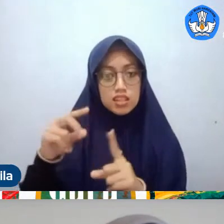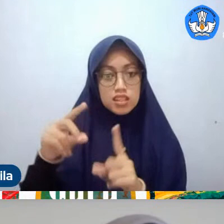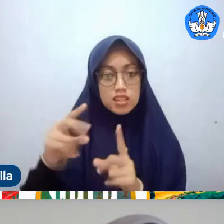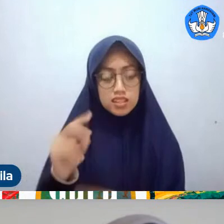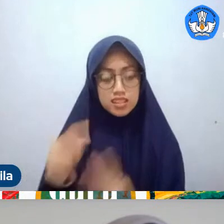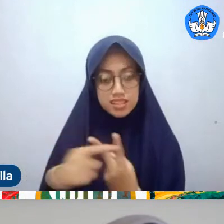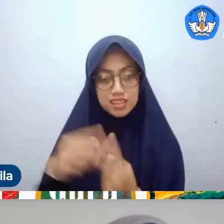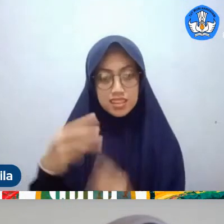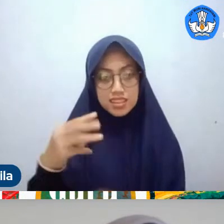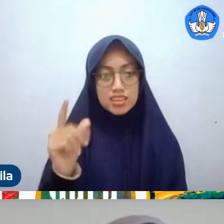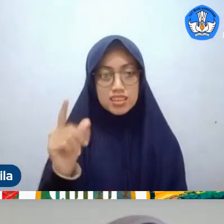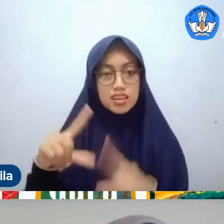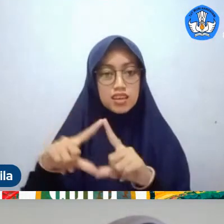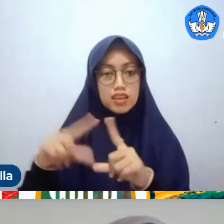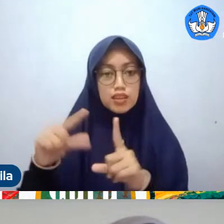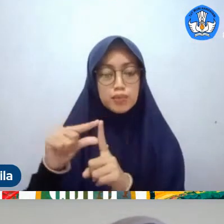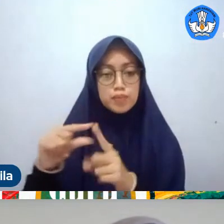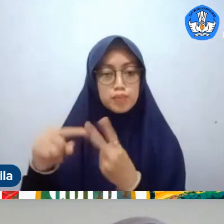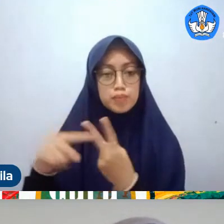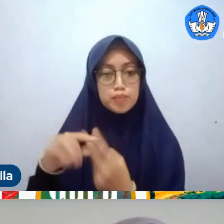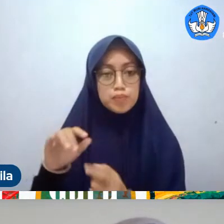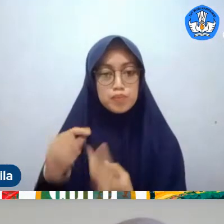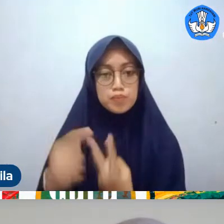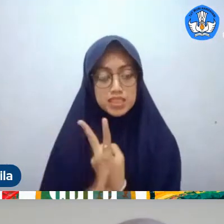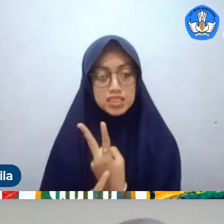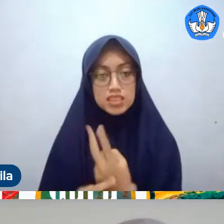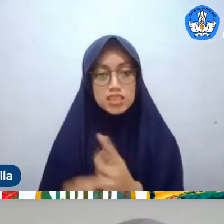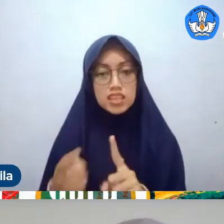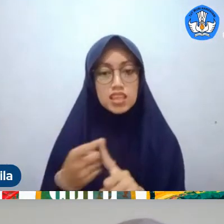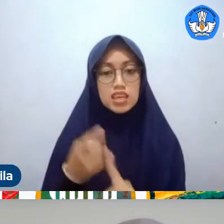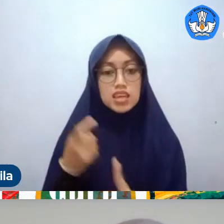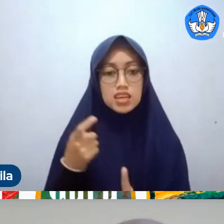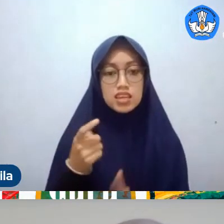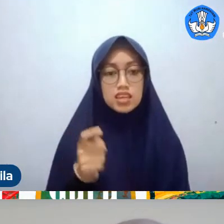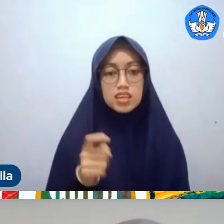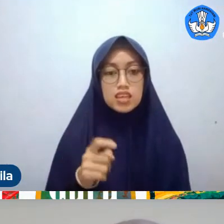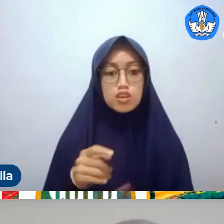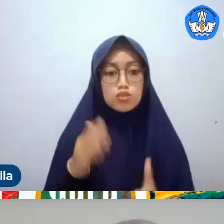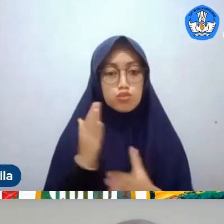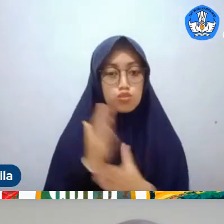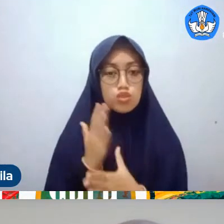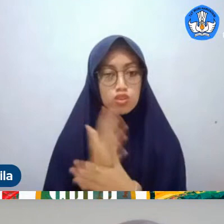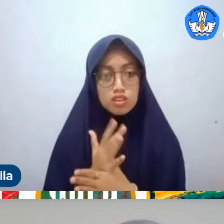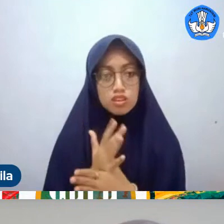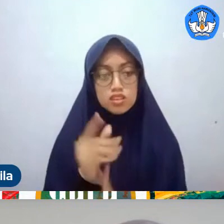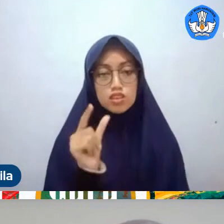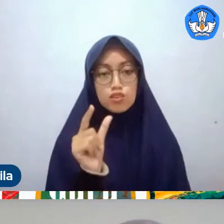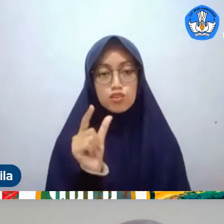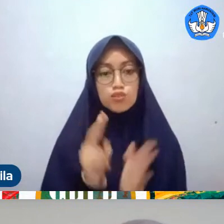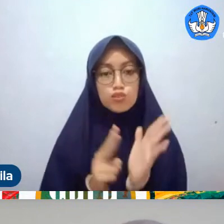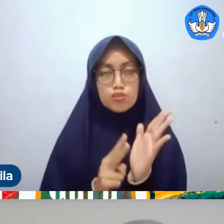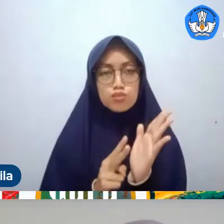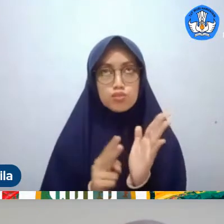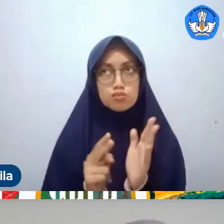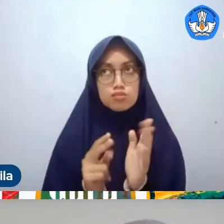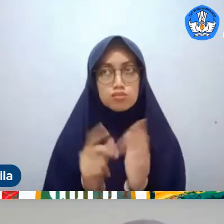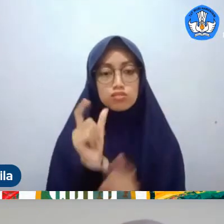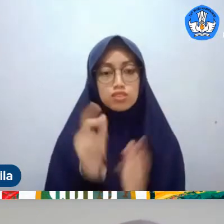dari Fakultas Psikologi Universitas Pajajaran Bandung ya, jurusan psikologi klinis ya.